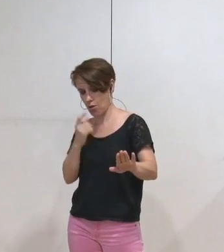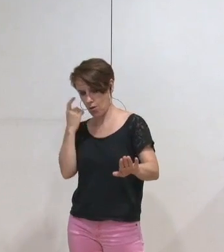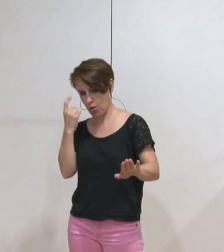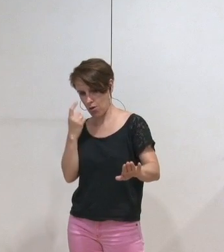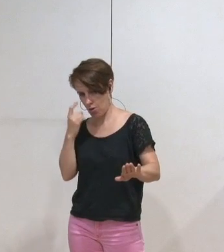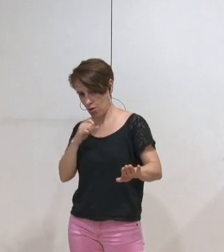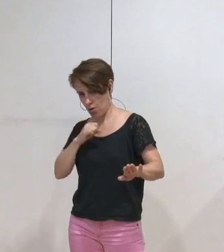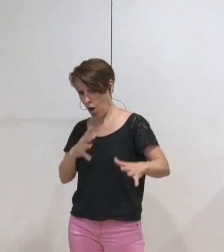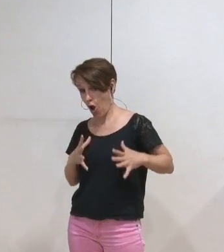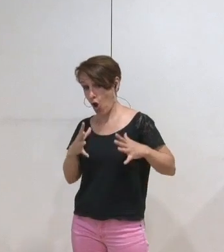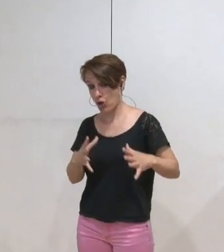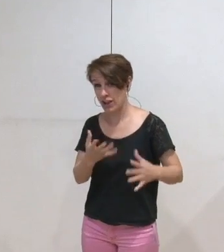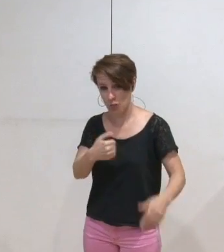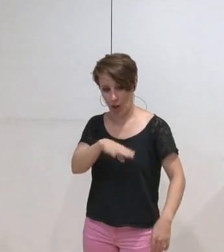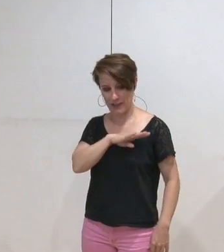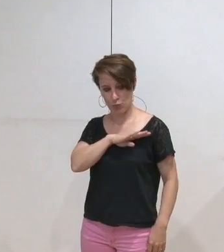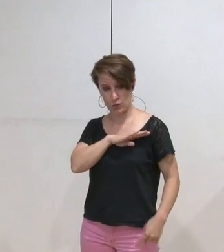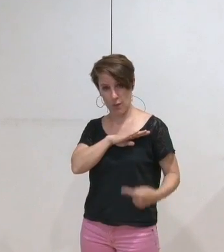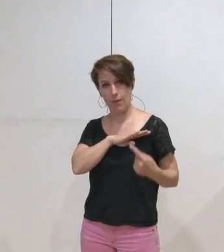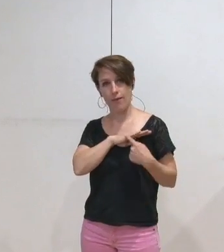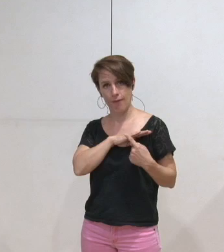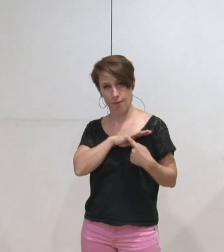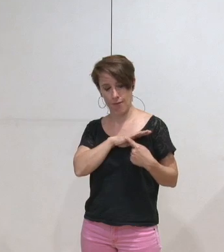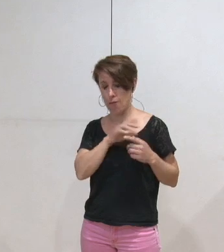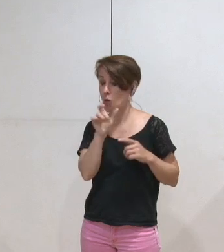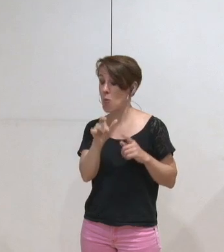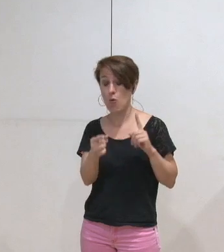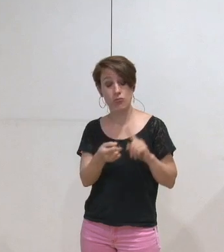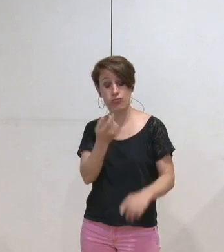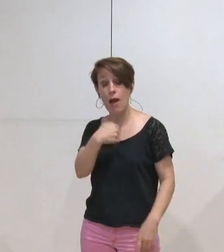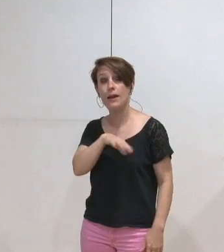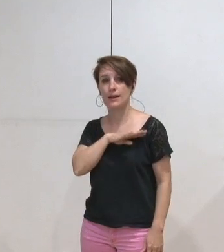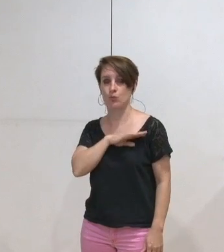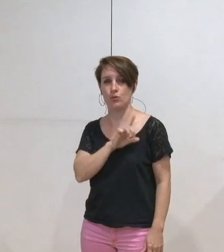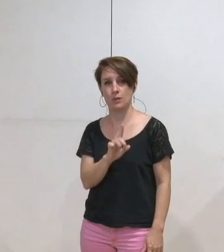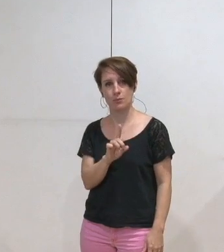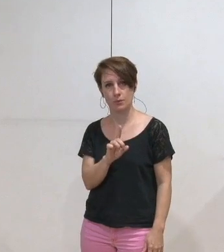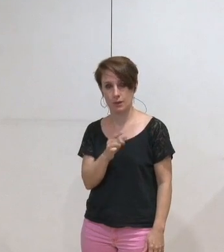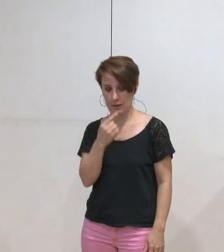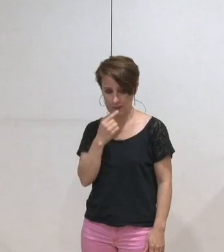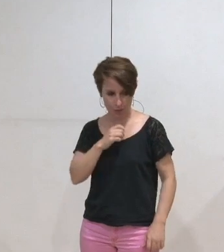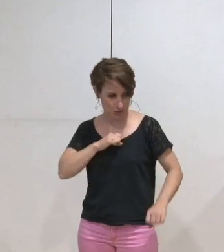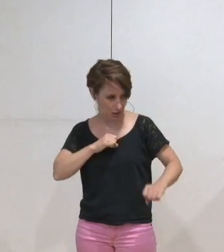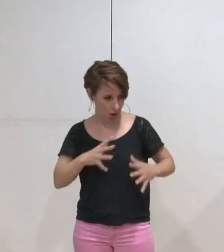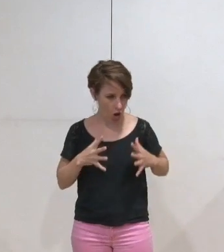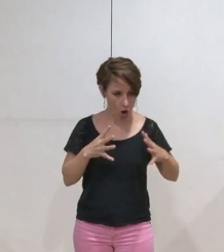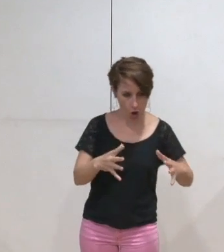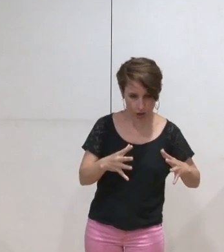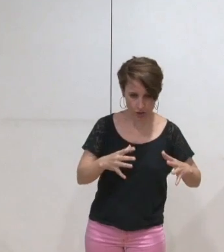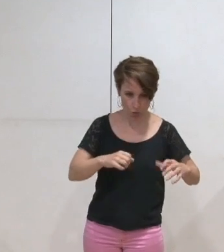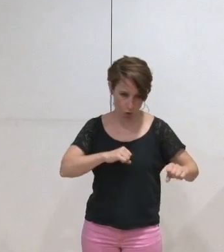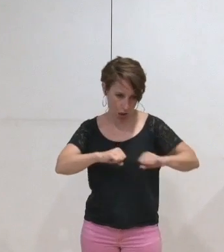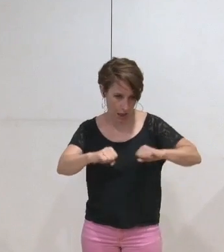indissociable de la question de la responsabilité celle-ci consistant à répondre du sens de ces engagements de leurs